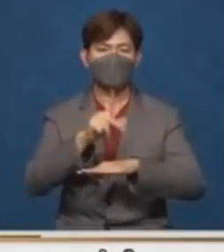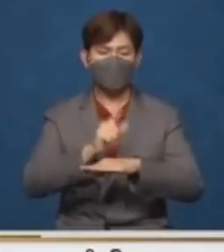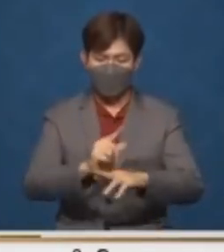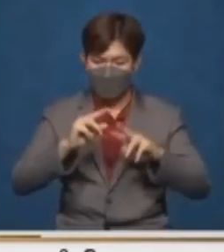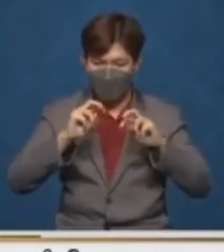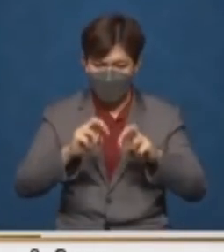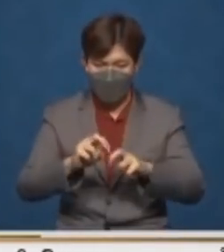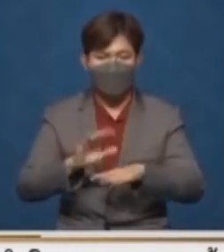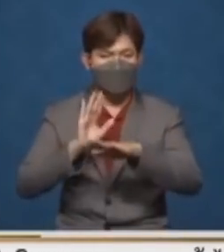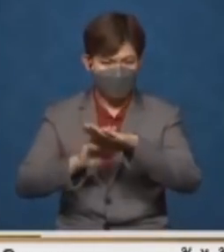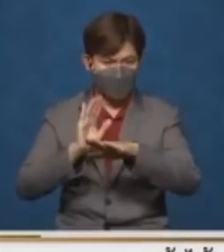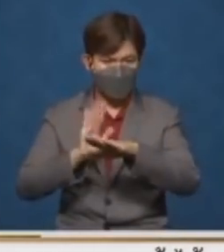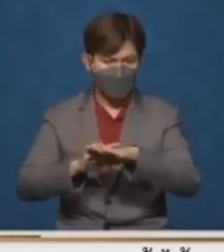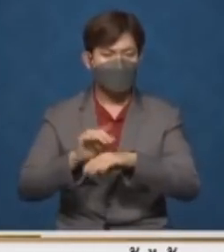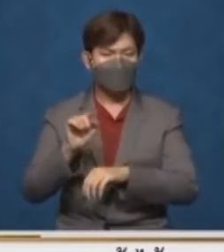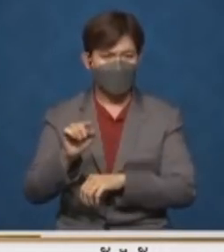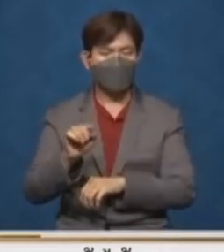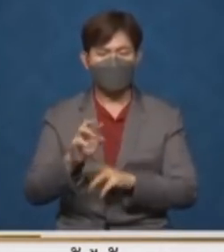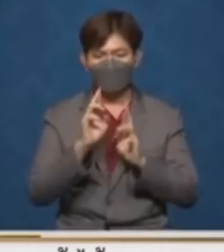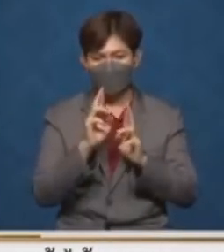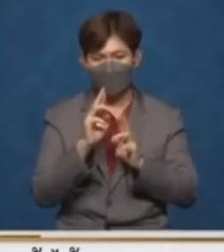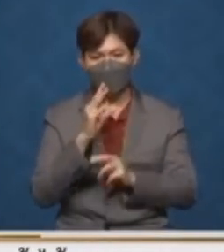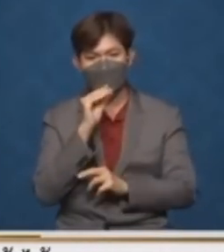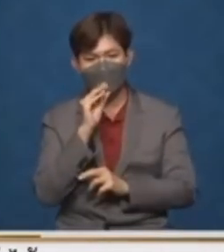กําชัท้ผู้อภิปรายปลวระปวตัษ